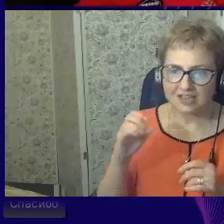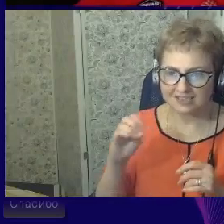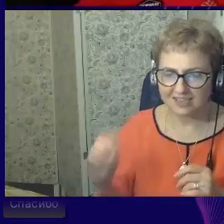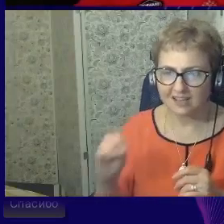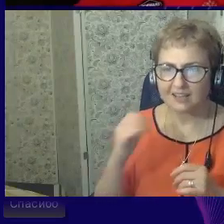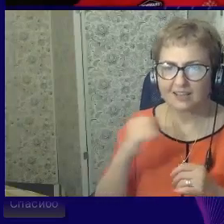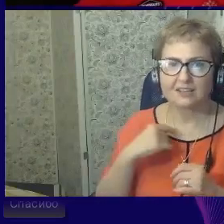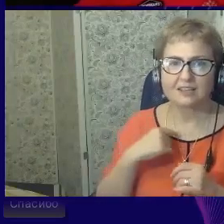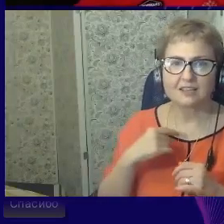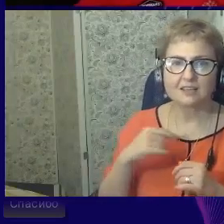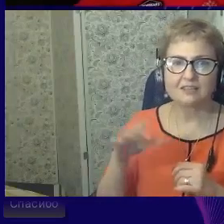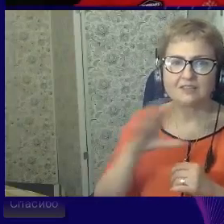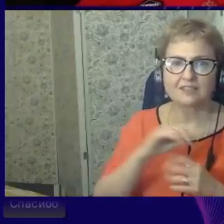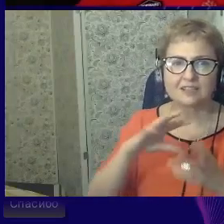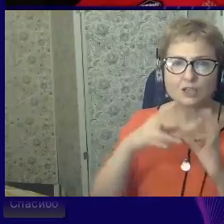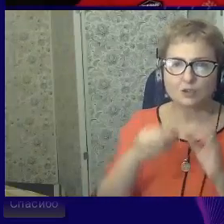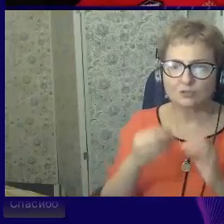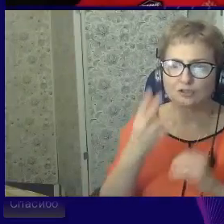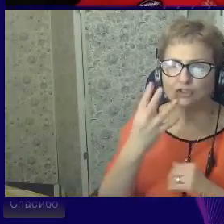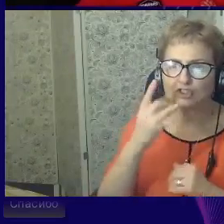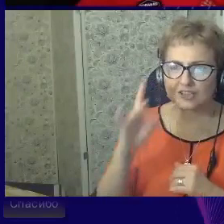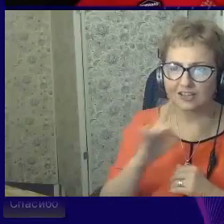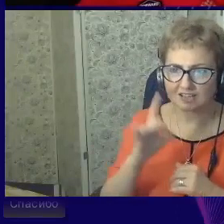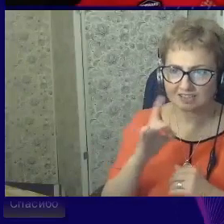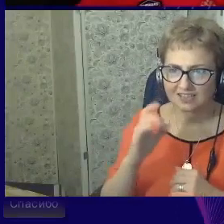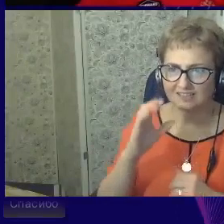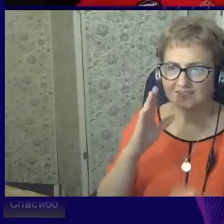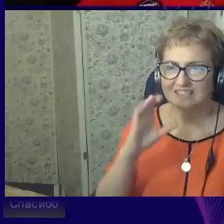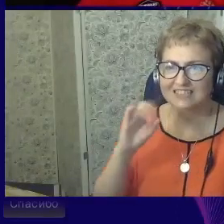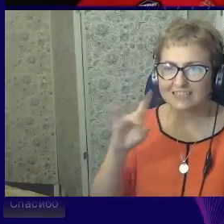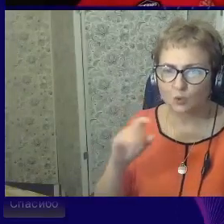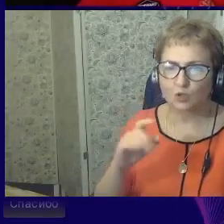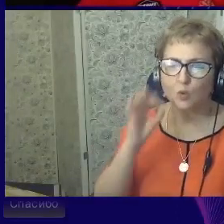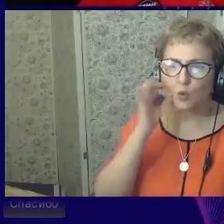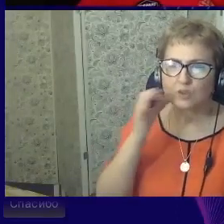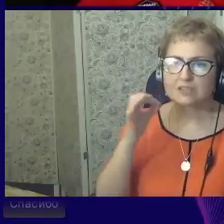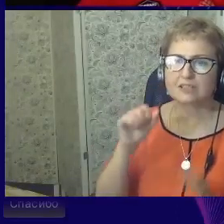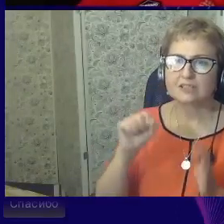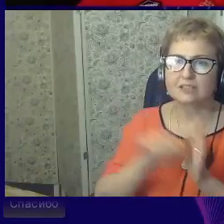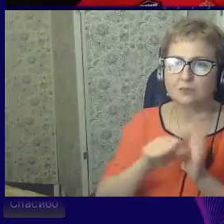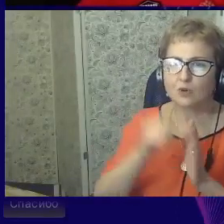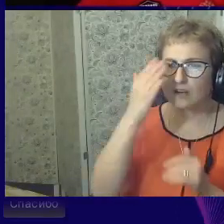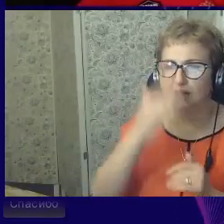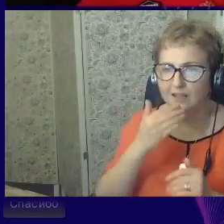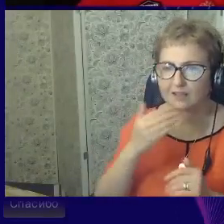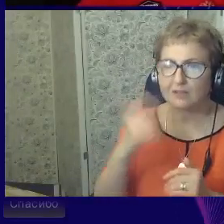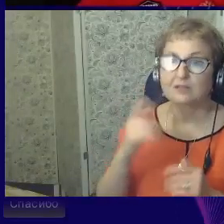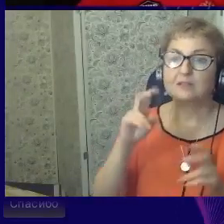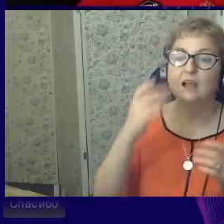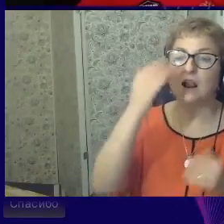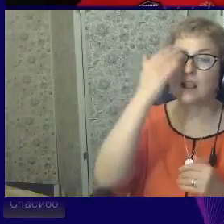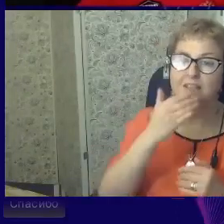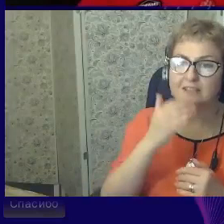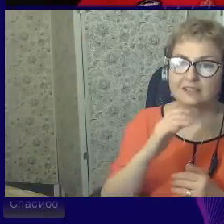четыре итоговые занятия, все четыре раза в сезоне. Осенью, зимой, летом и весной. Называется у нас там летний кубок